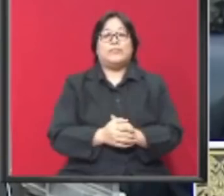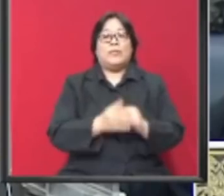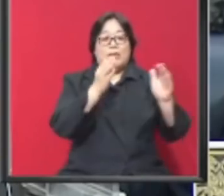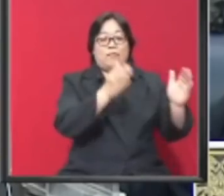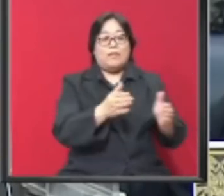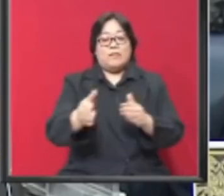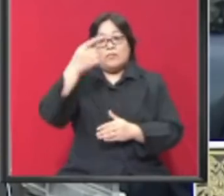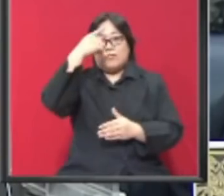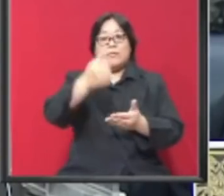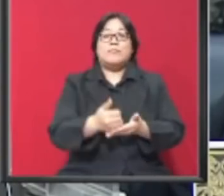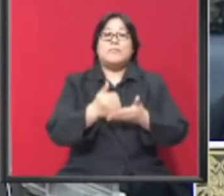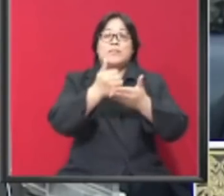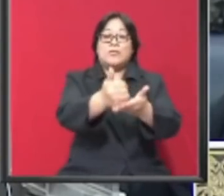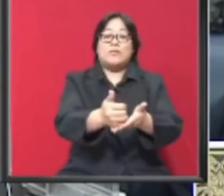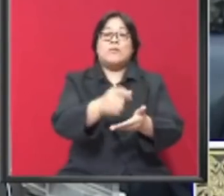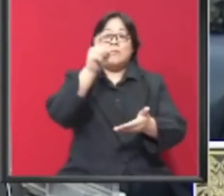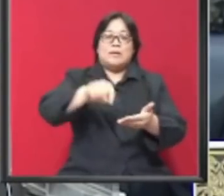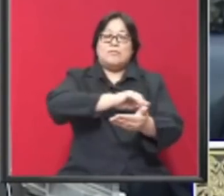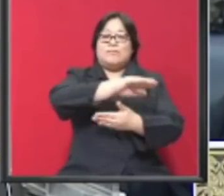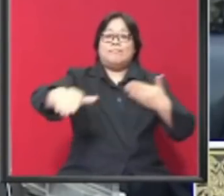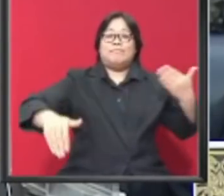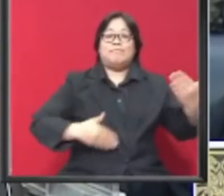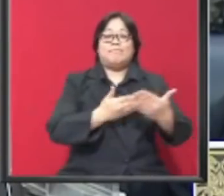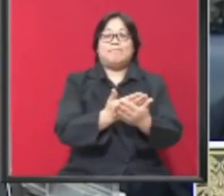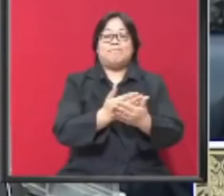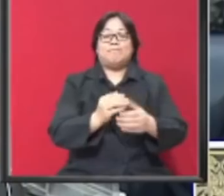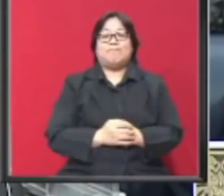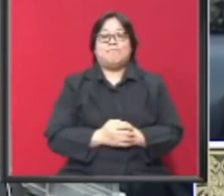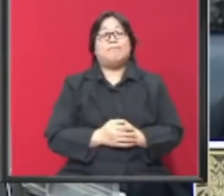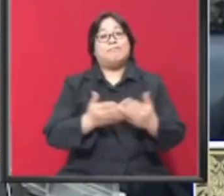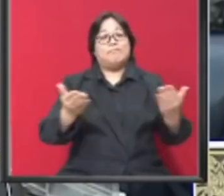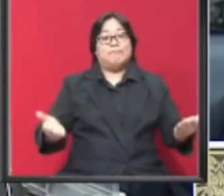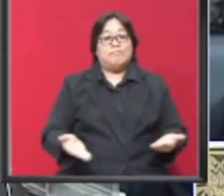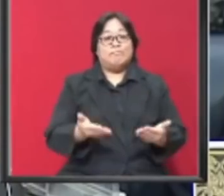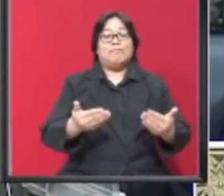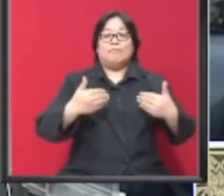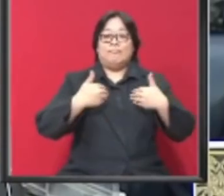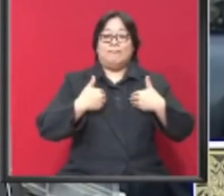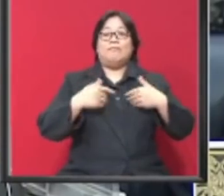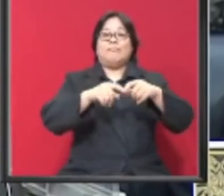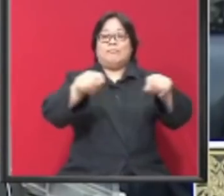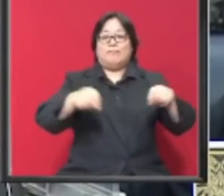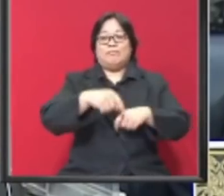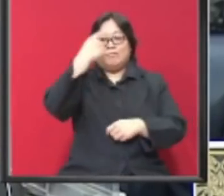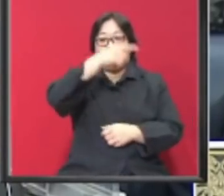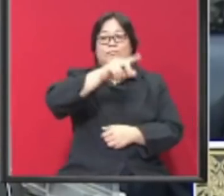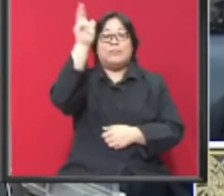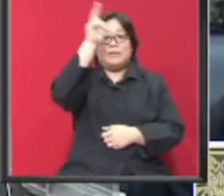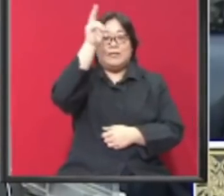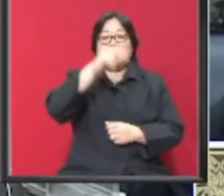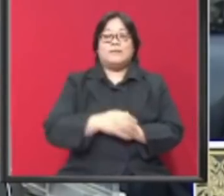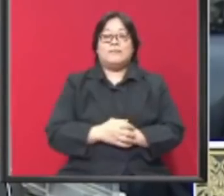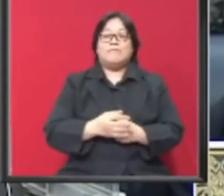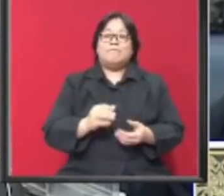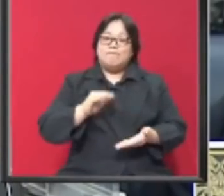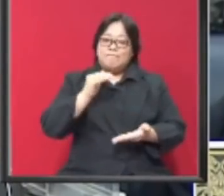rancangan untuk membantu mereka perlu menyeluruh disinilah terdapat tempatnya untuk kerajaan